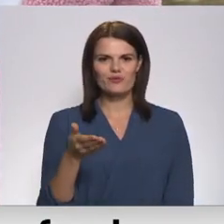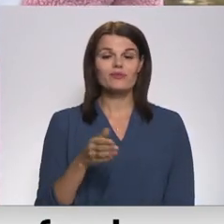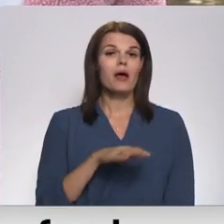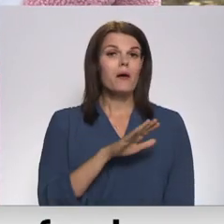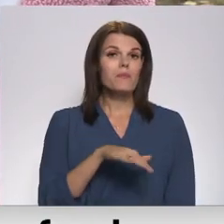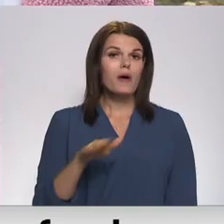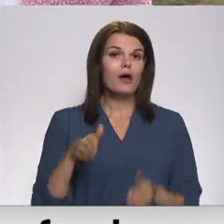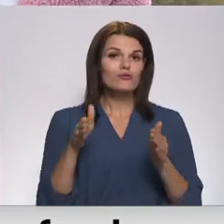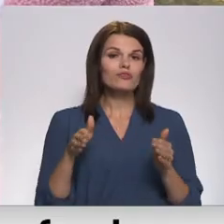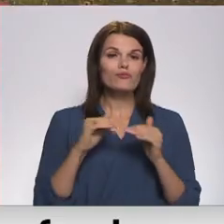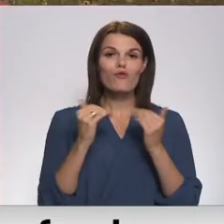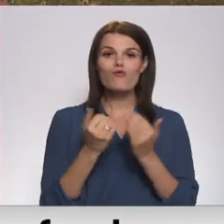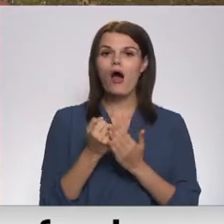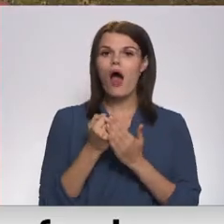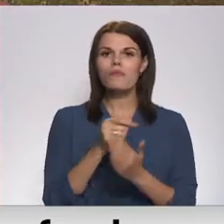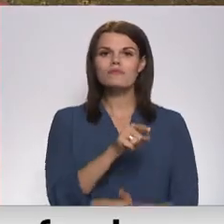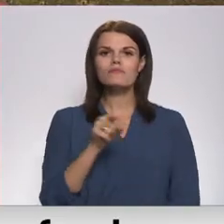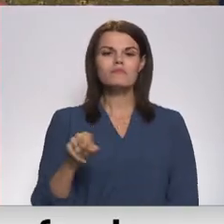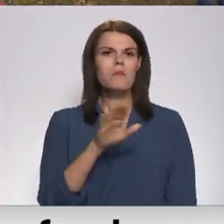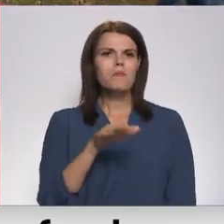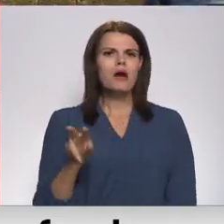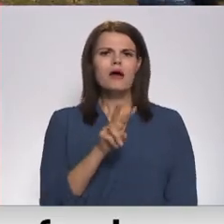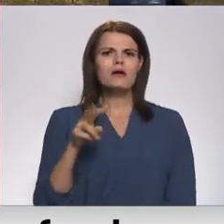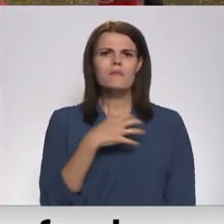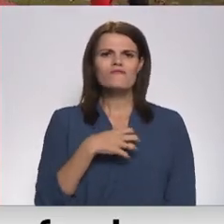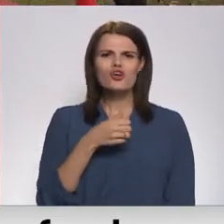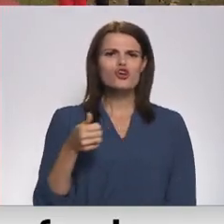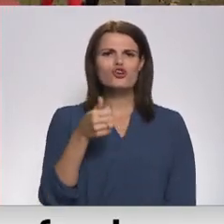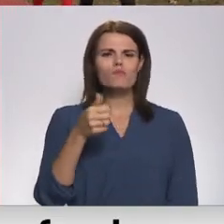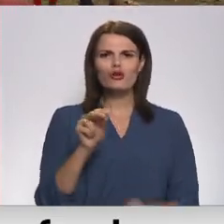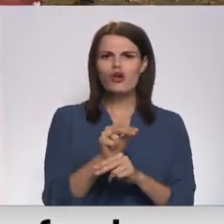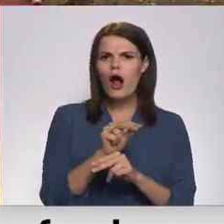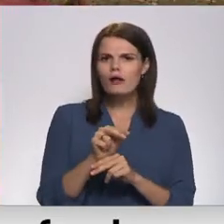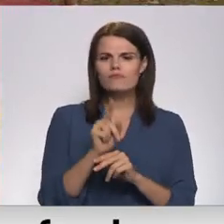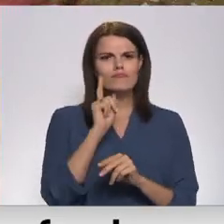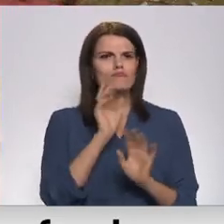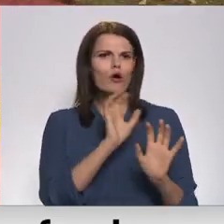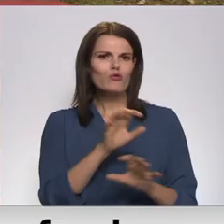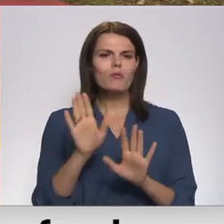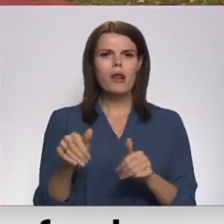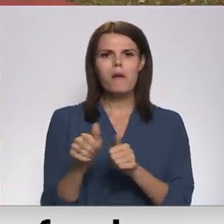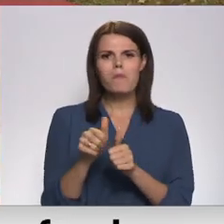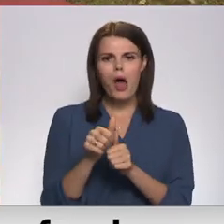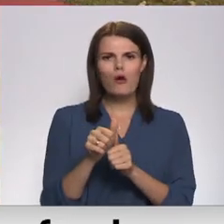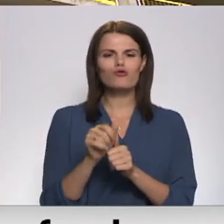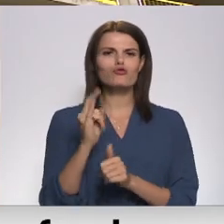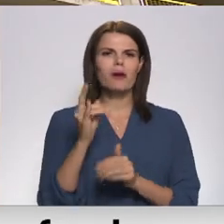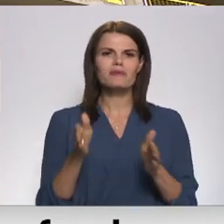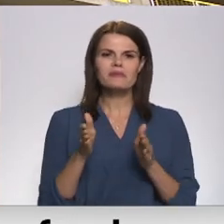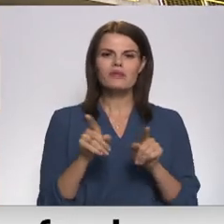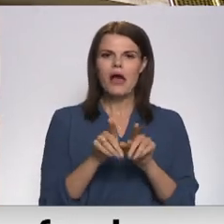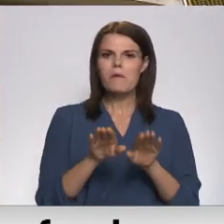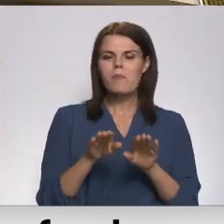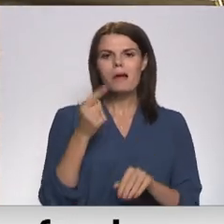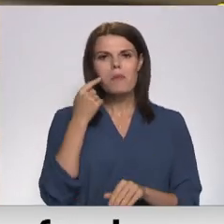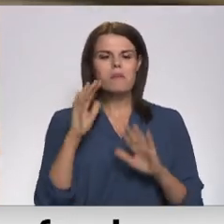fonds atbalsta tos bērnus, kam nepieciešama īpaša ārstēšana, rūpējas, lai blakus bērnam slimnīcā var palikt arī tētis vai mamma, un